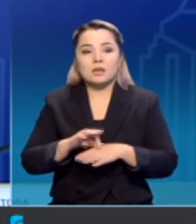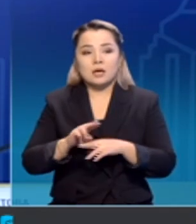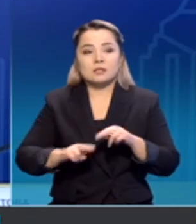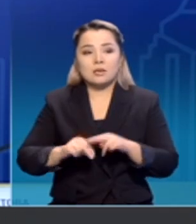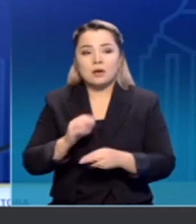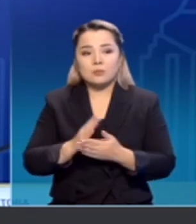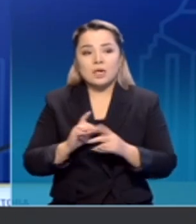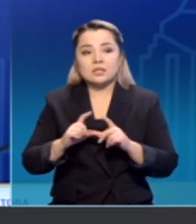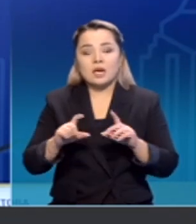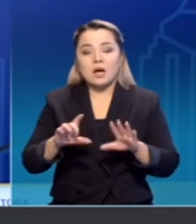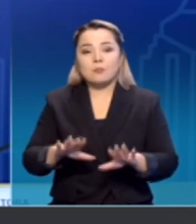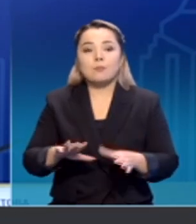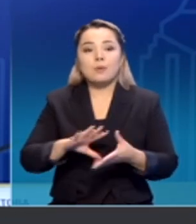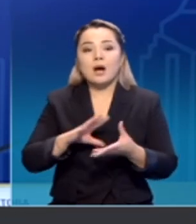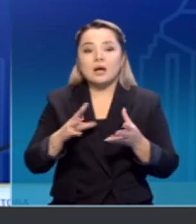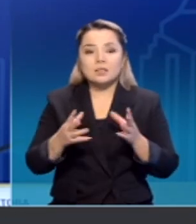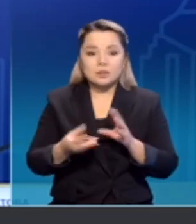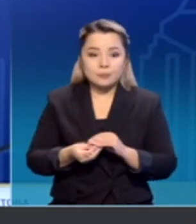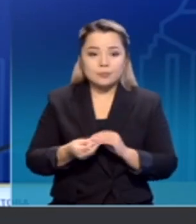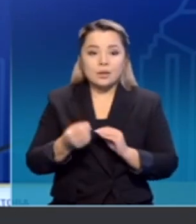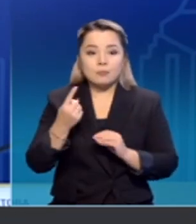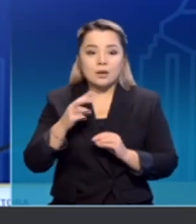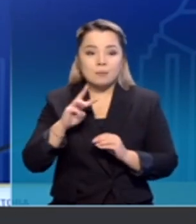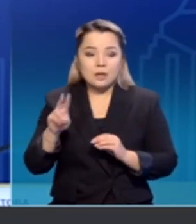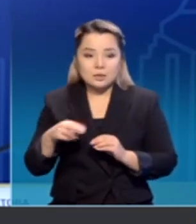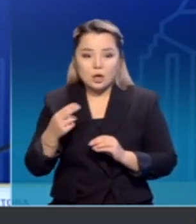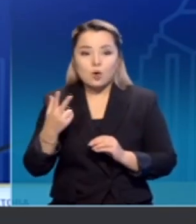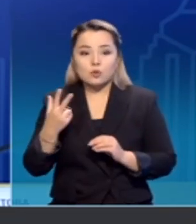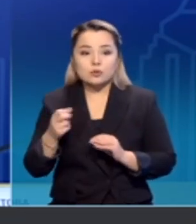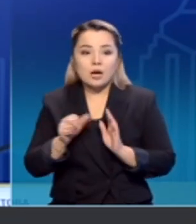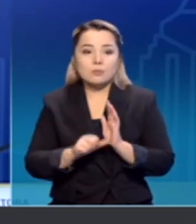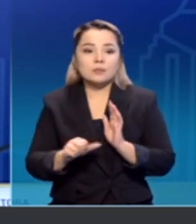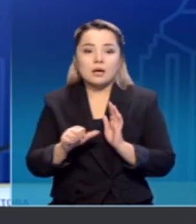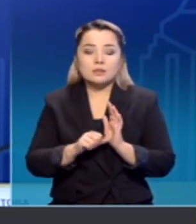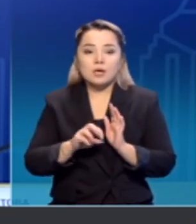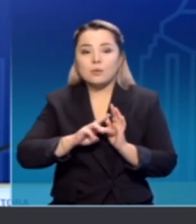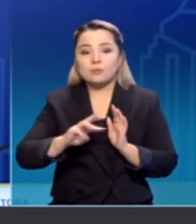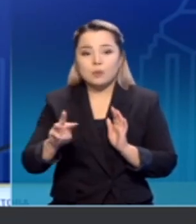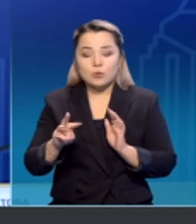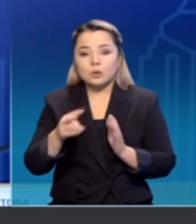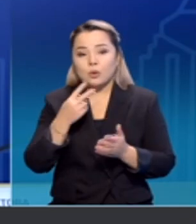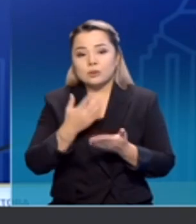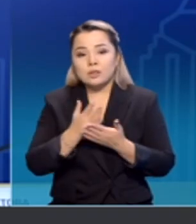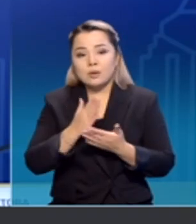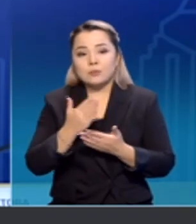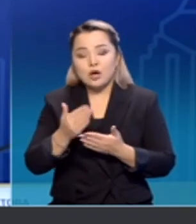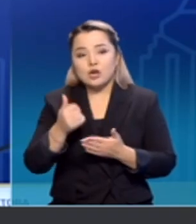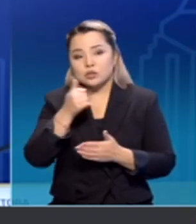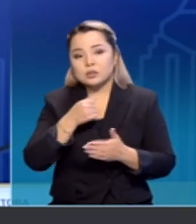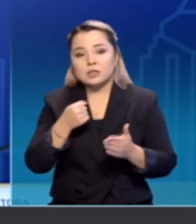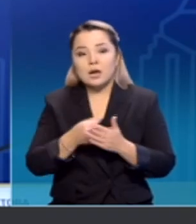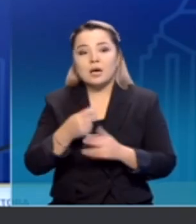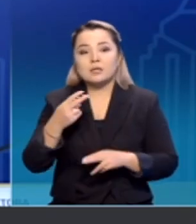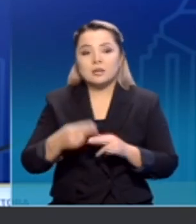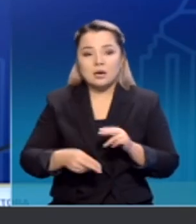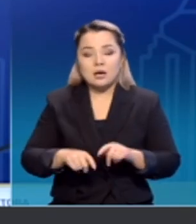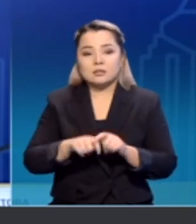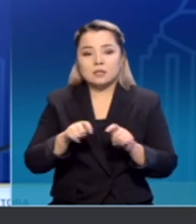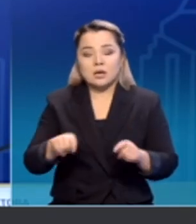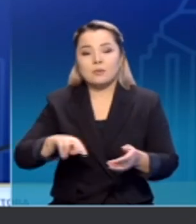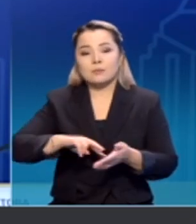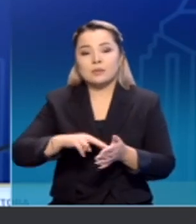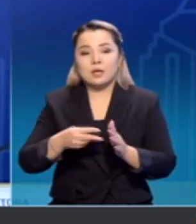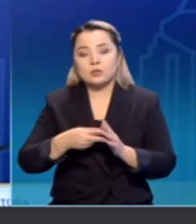Сол нысандардың бәрі 1 миллиард 366 миллион теңгені құрайды. Жылдың аяғына дейін іске қосылады